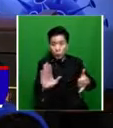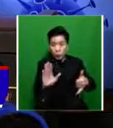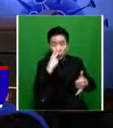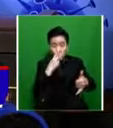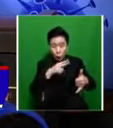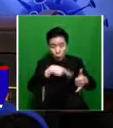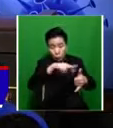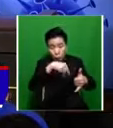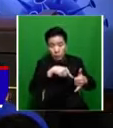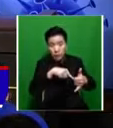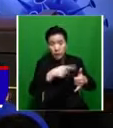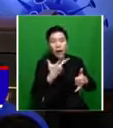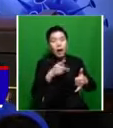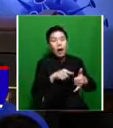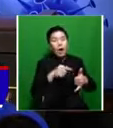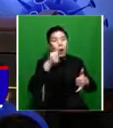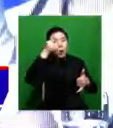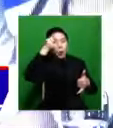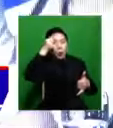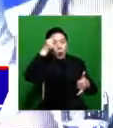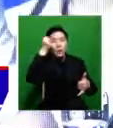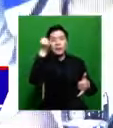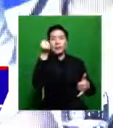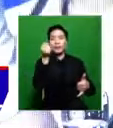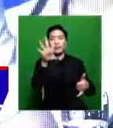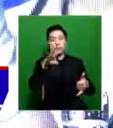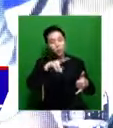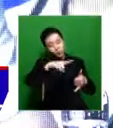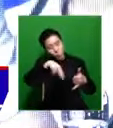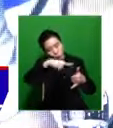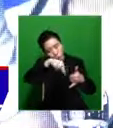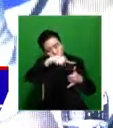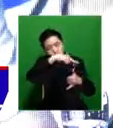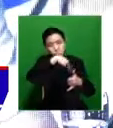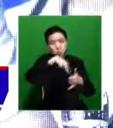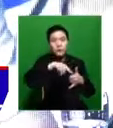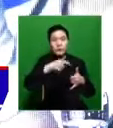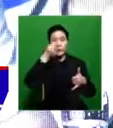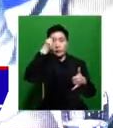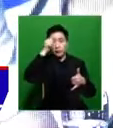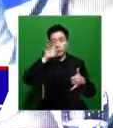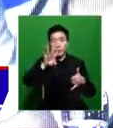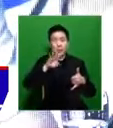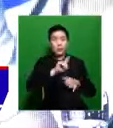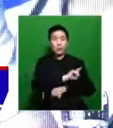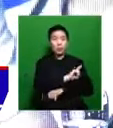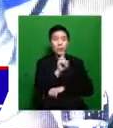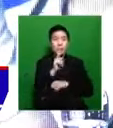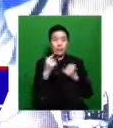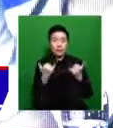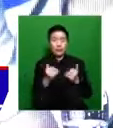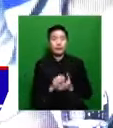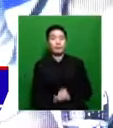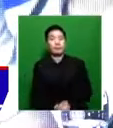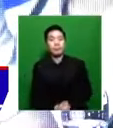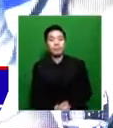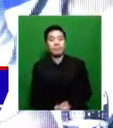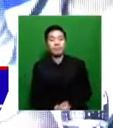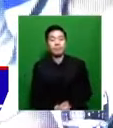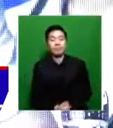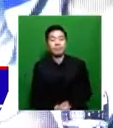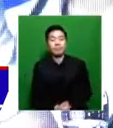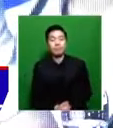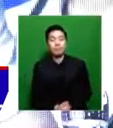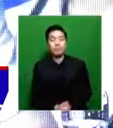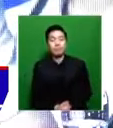อสังเกตอาการเป็นเวลา14วันนะครับในส่วนที่เป็นนักเดินทางเป็นช